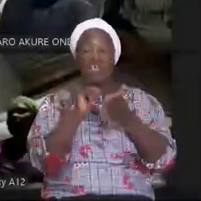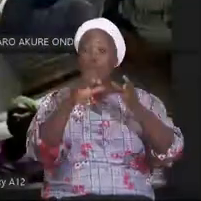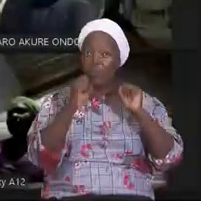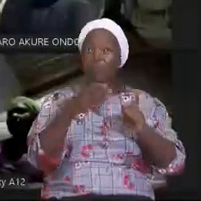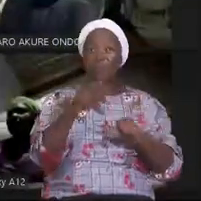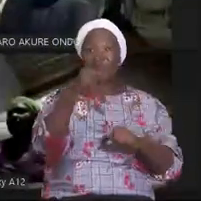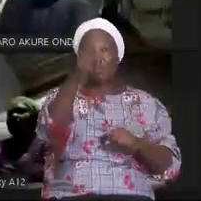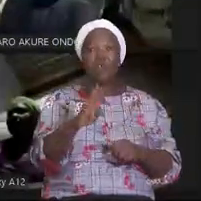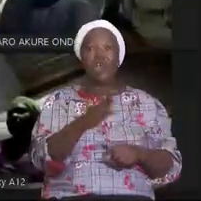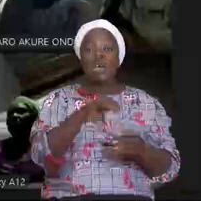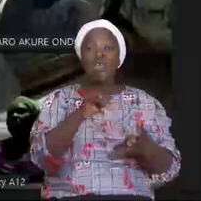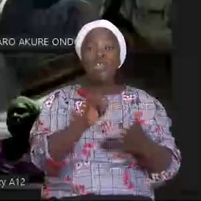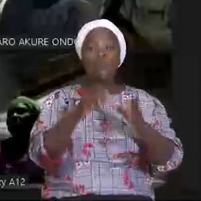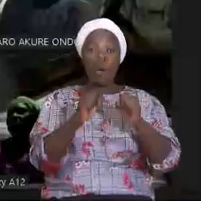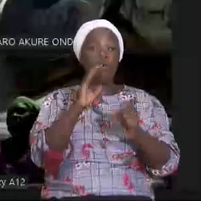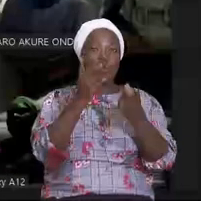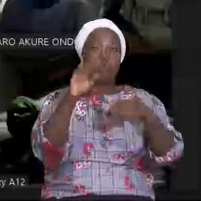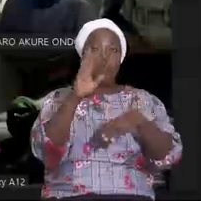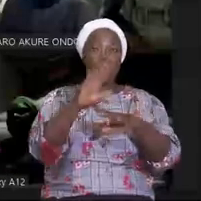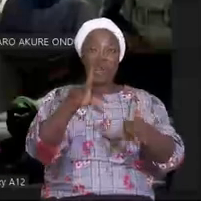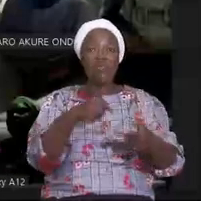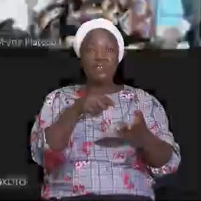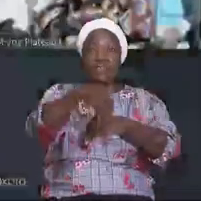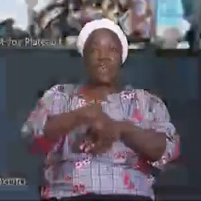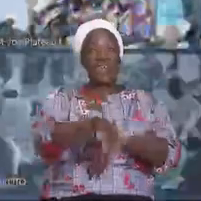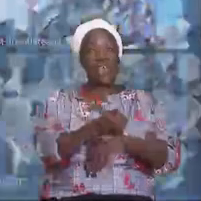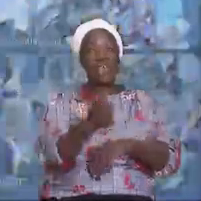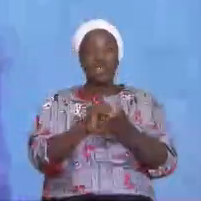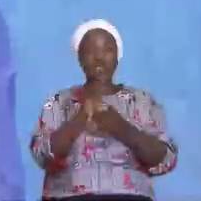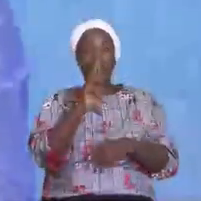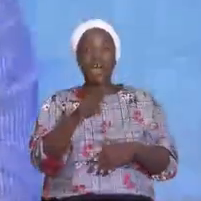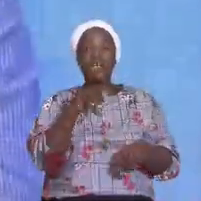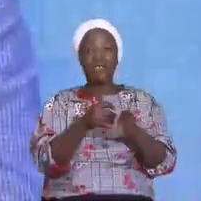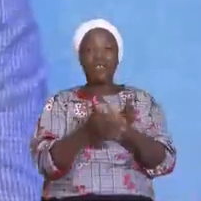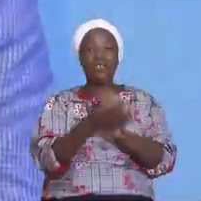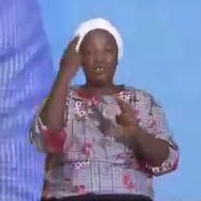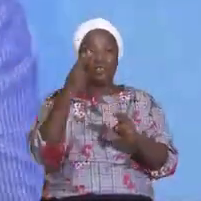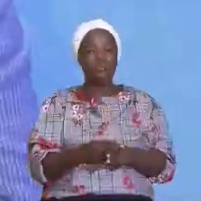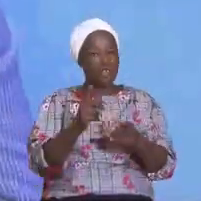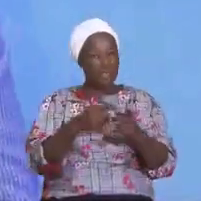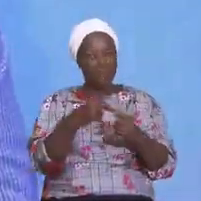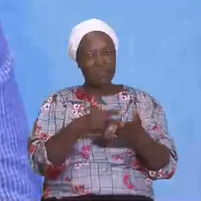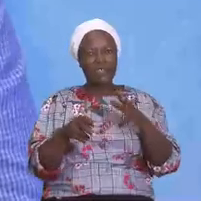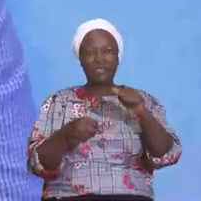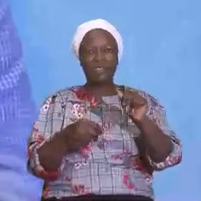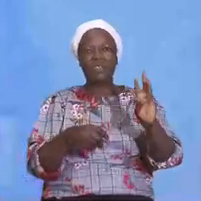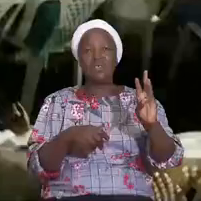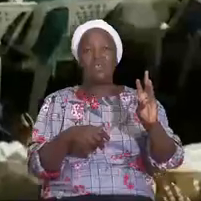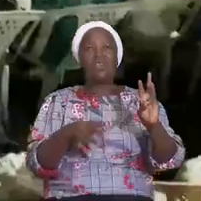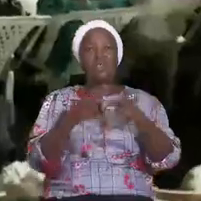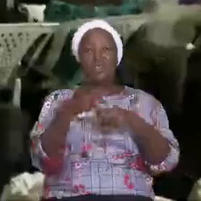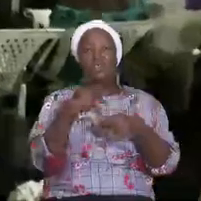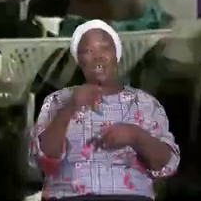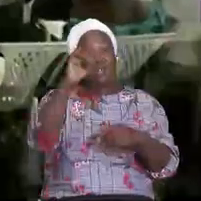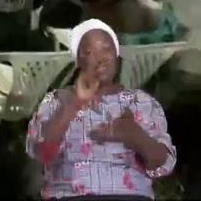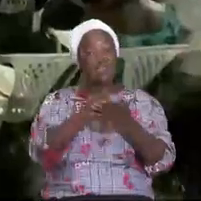créature va expérimenter la puissance de Dieu. La puissance viendra dans votre vie ce soir, partout où vous êtes, au